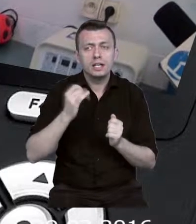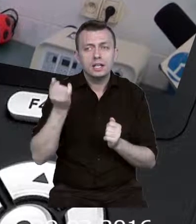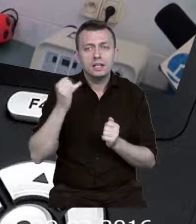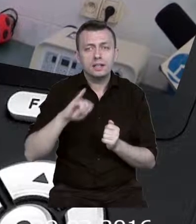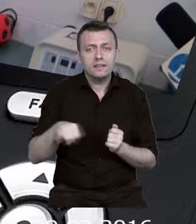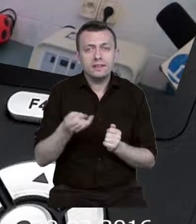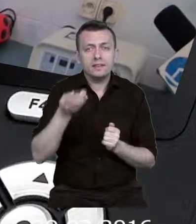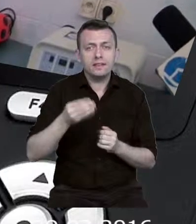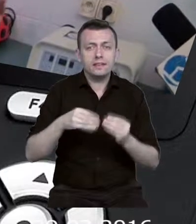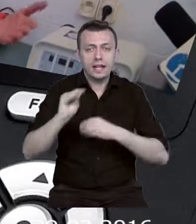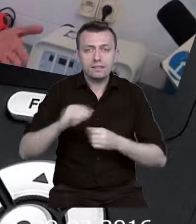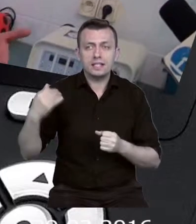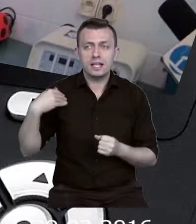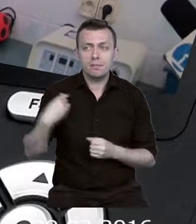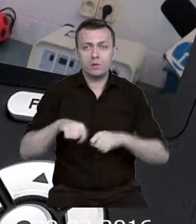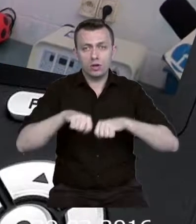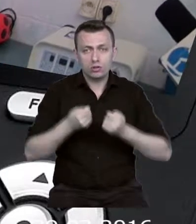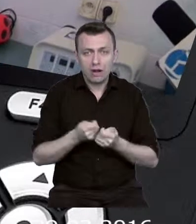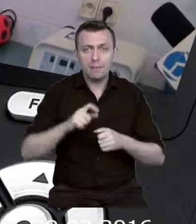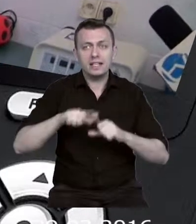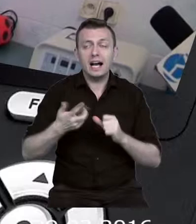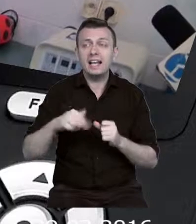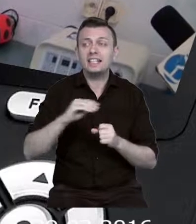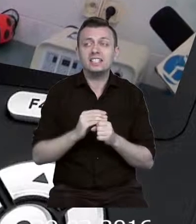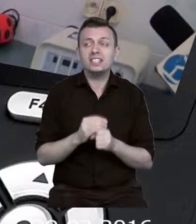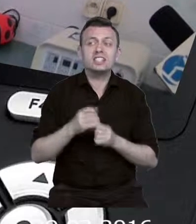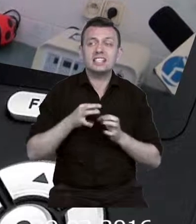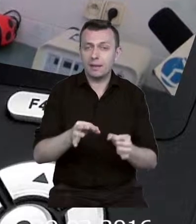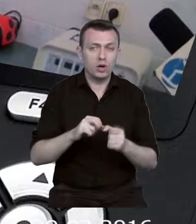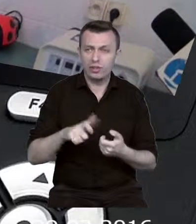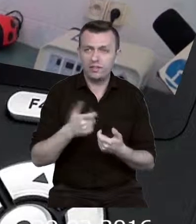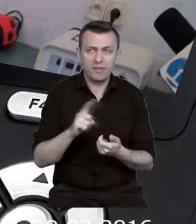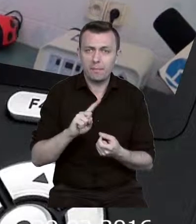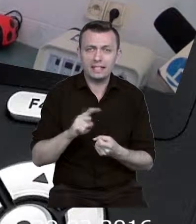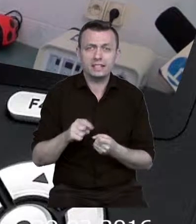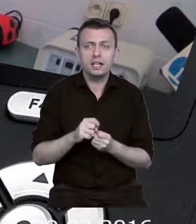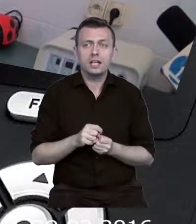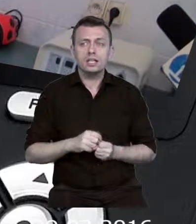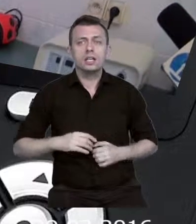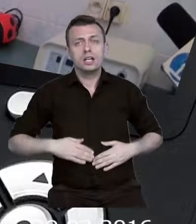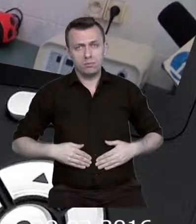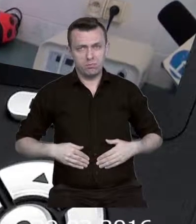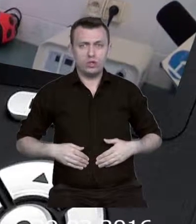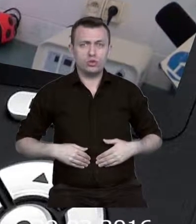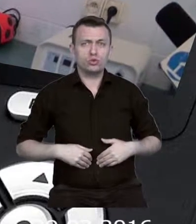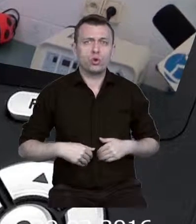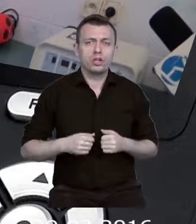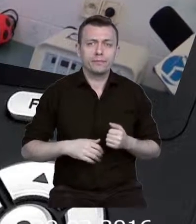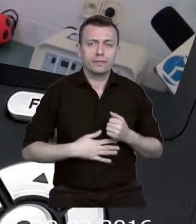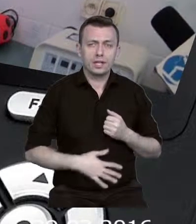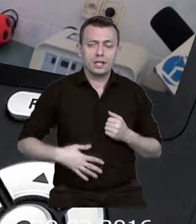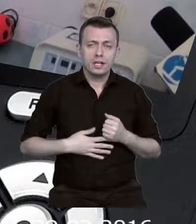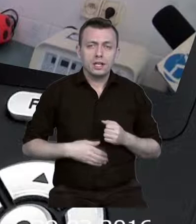były urazy, ale nie komunikacyjne, oraz bóle brzucha i bóle w klatce piersiowej. Kilka osób na szpitalny